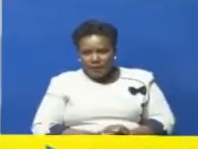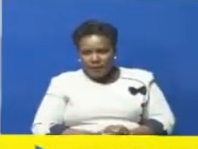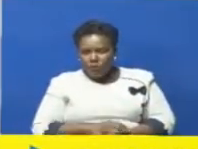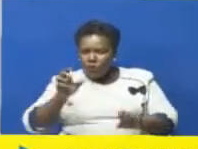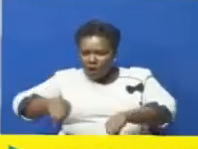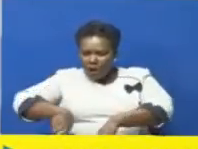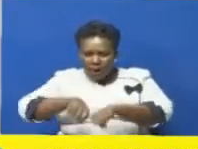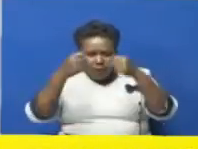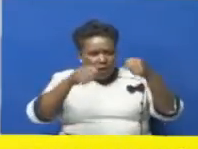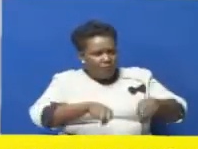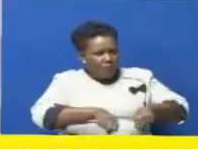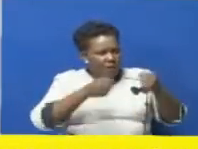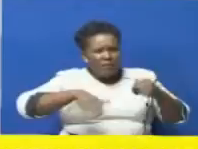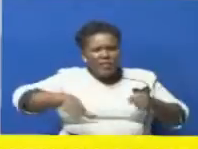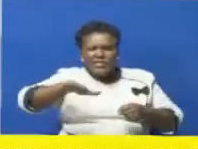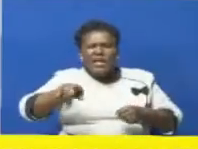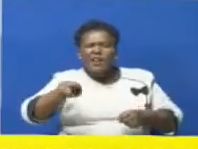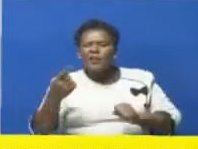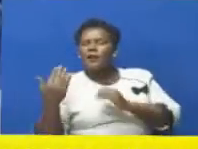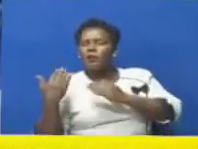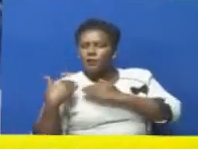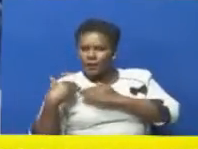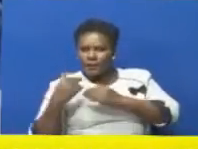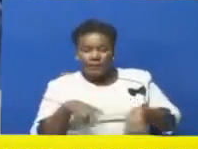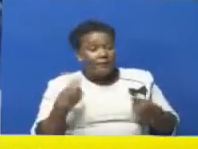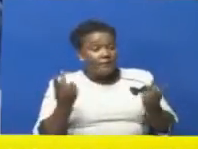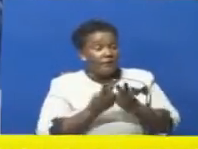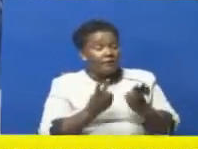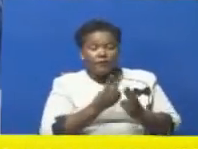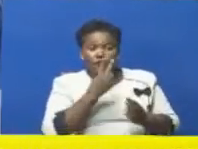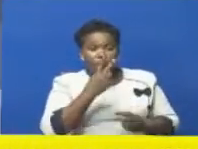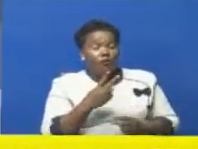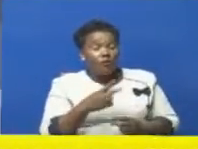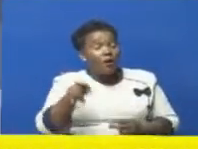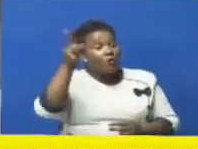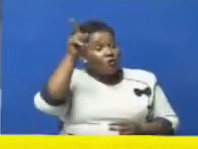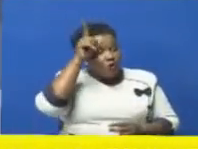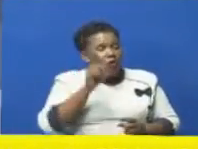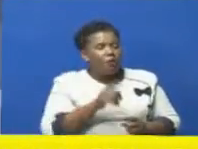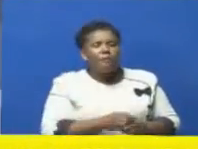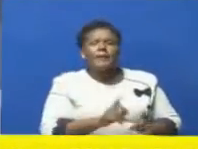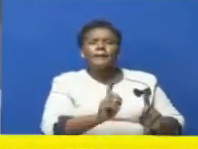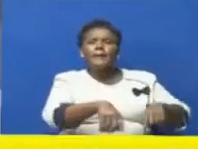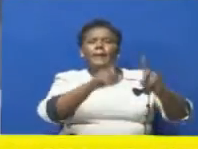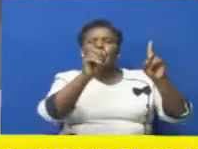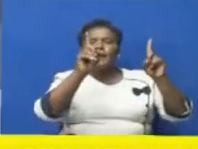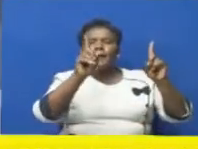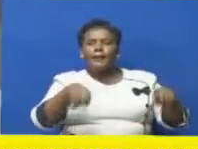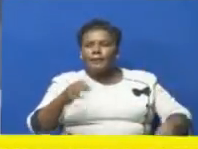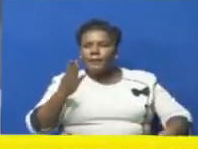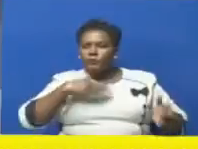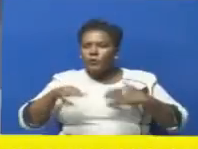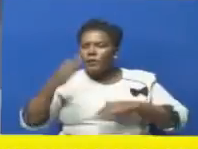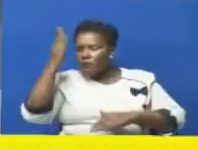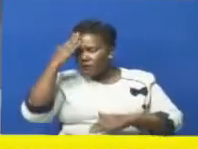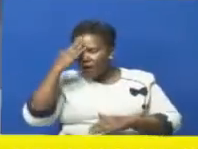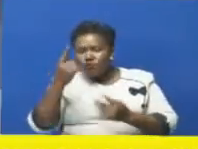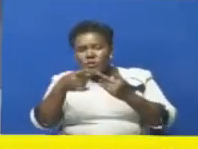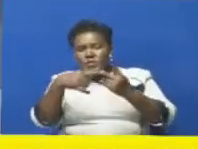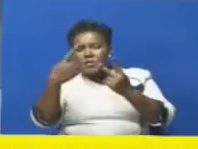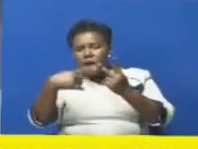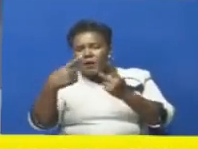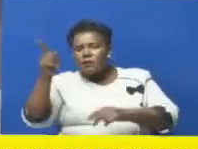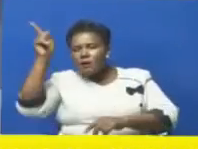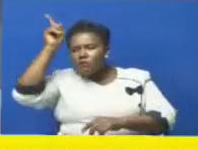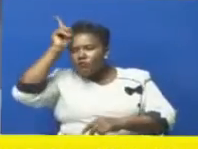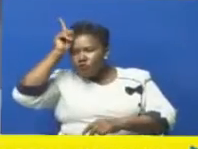na nani. Lakini tumeona picha za ng'ombe tuliowakuta leo kwa makundi, Nataka kujua ng'ombe waliopo ndani ya hifadhi ya